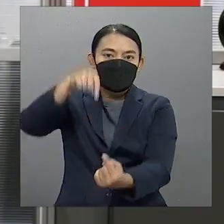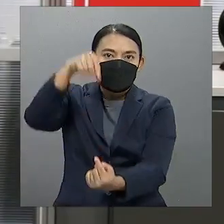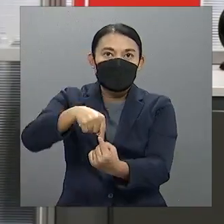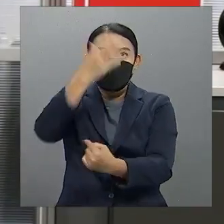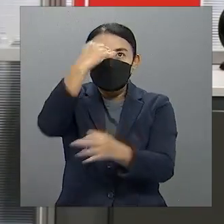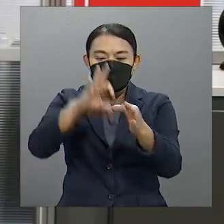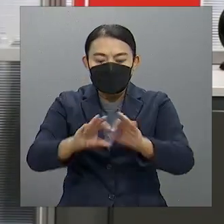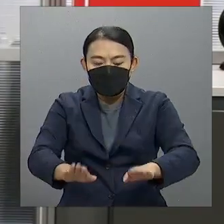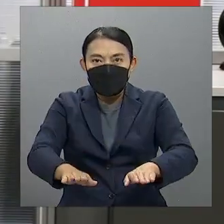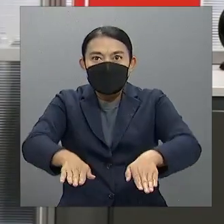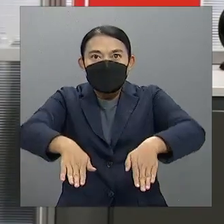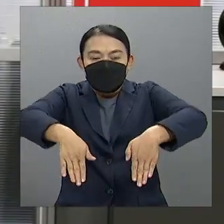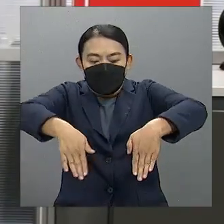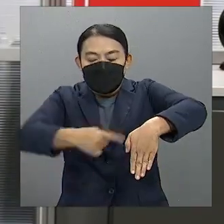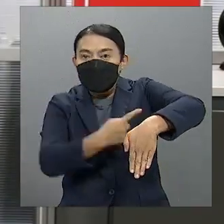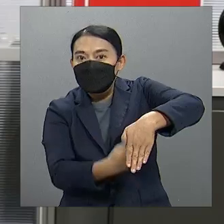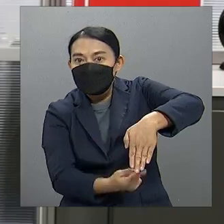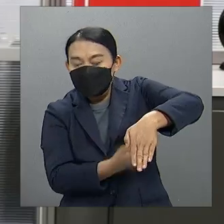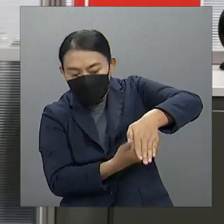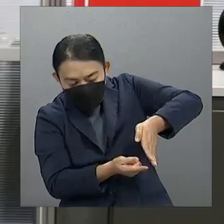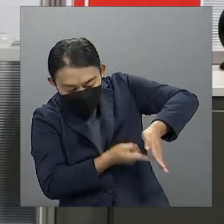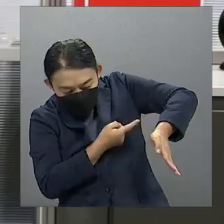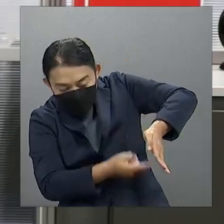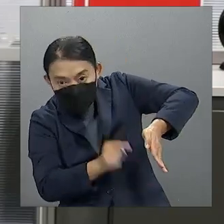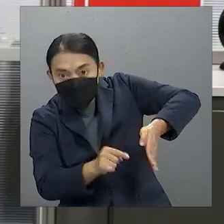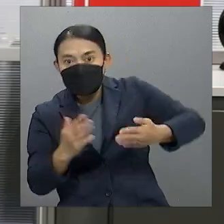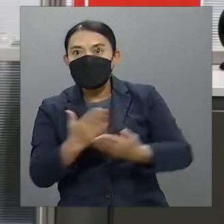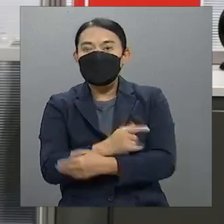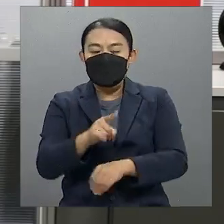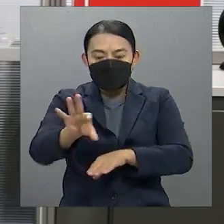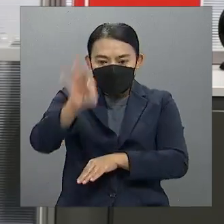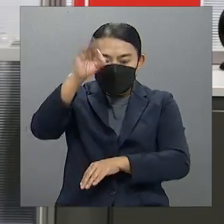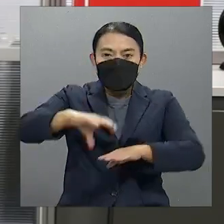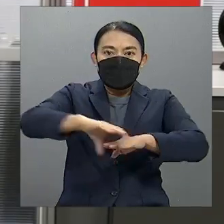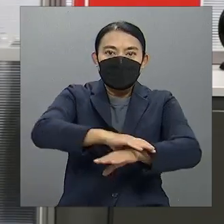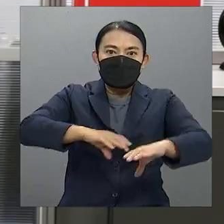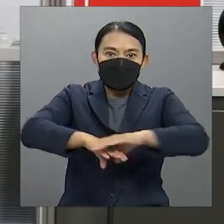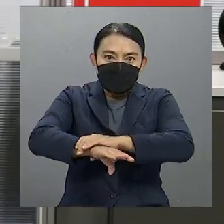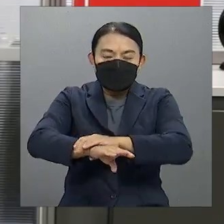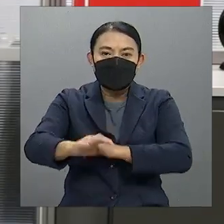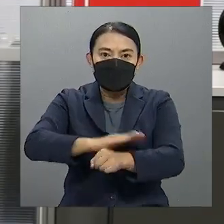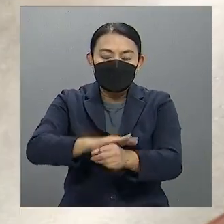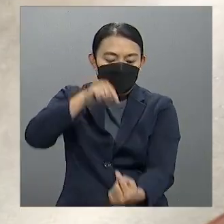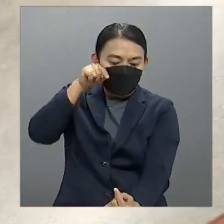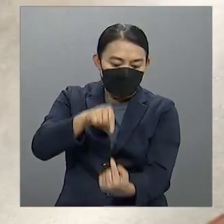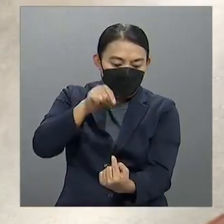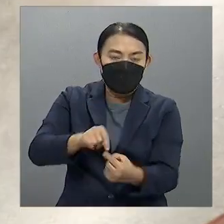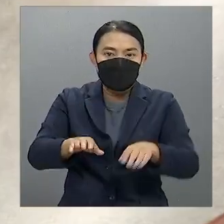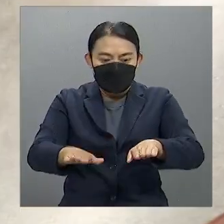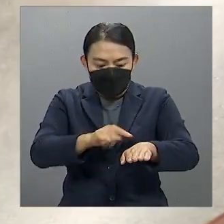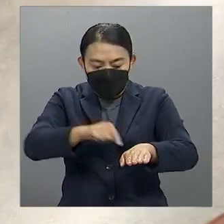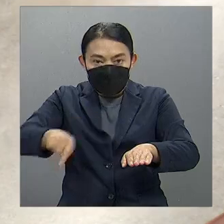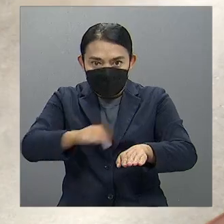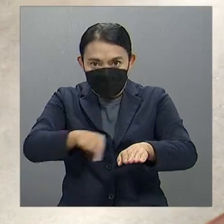สรีระของเท้ามันจะมีการเปลี่ยนไปก็ต้องเลือกรองเท้าที่มีความยืดหยุ่นแล้วก็คงรับกับสรีระเท้าขณะเปลี่ยนได้ค่ะแล้ว